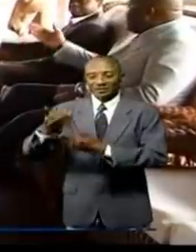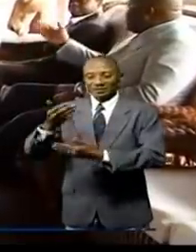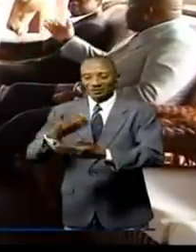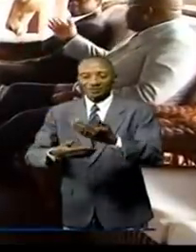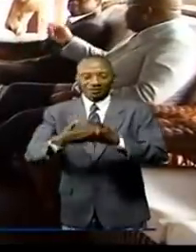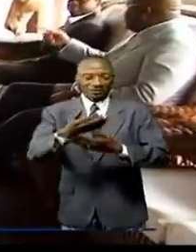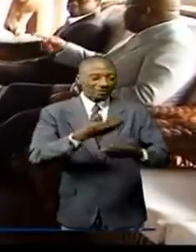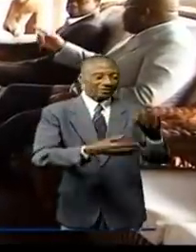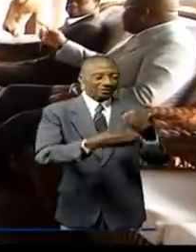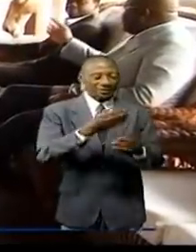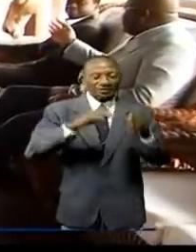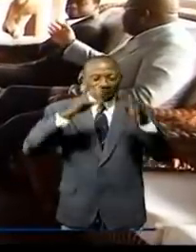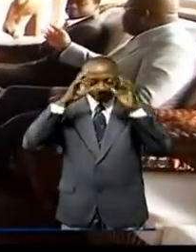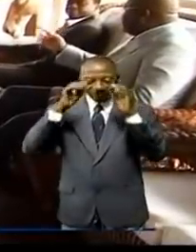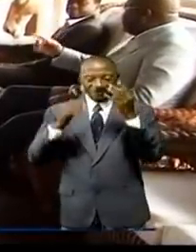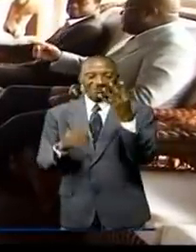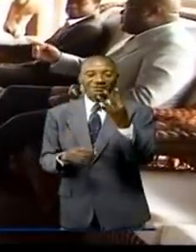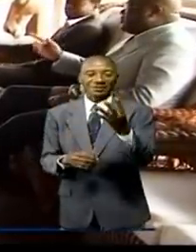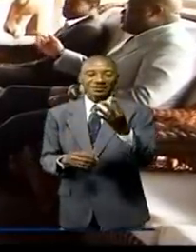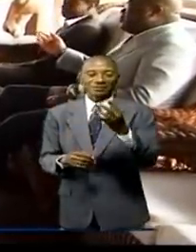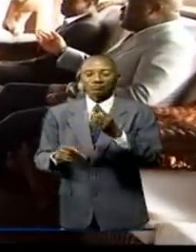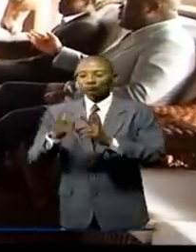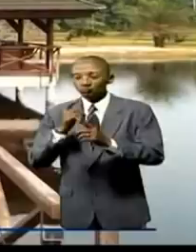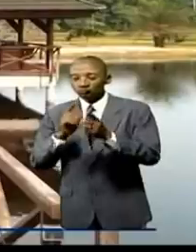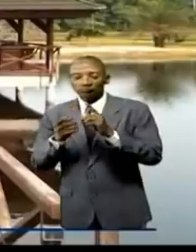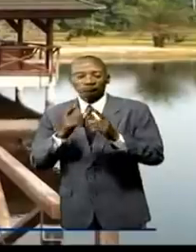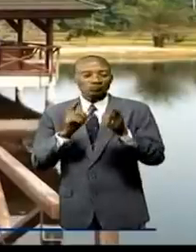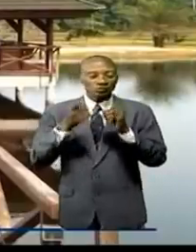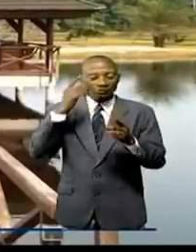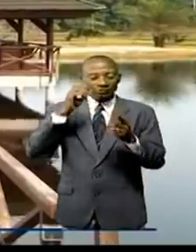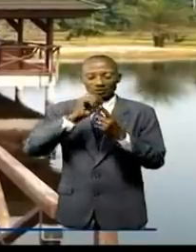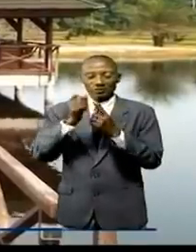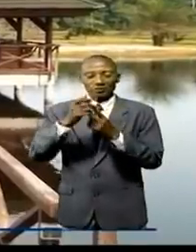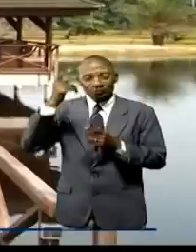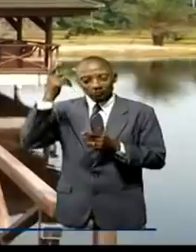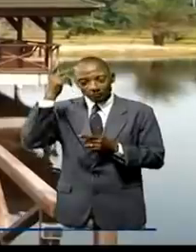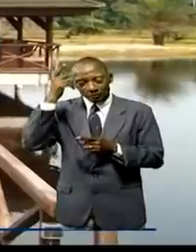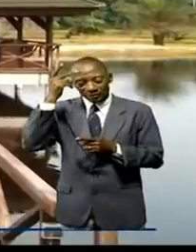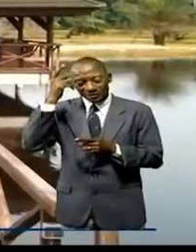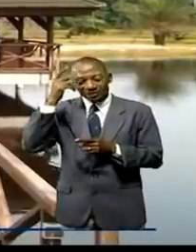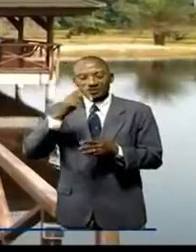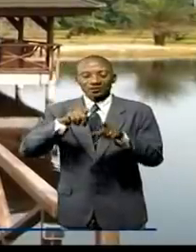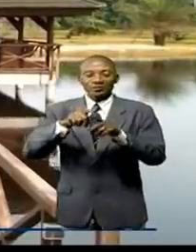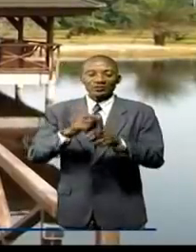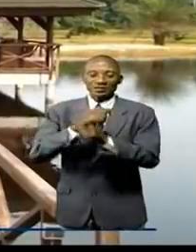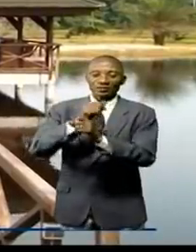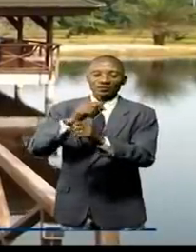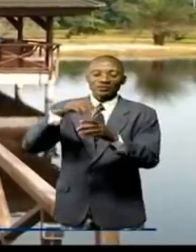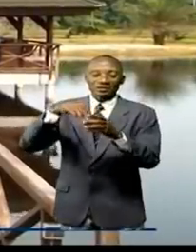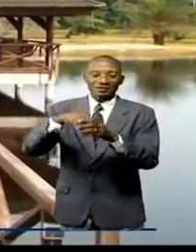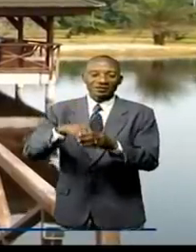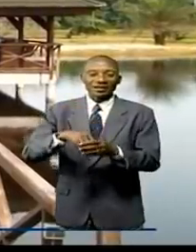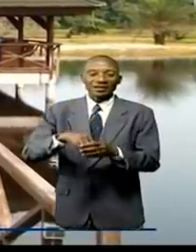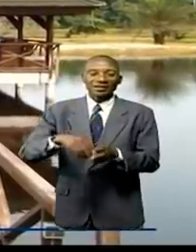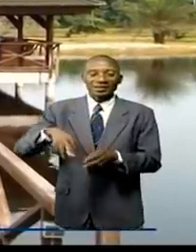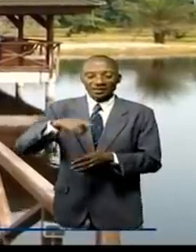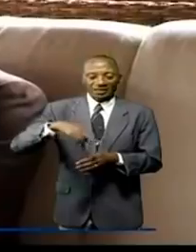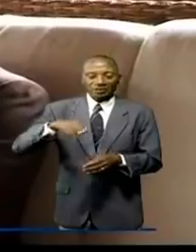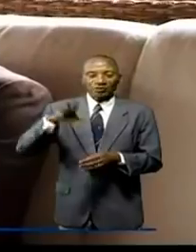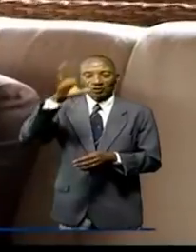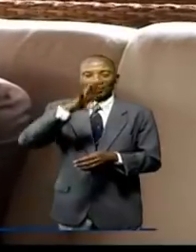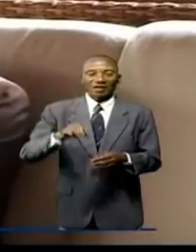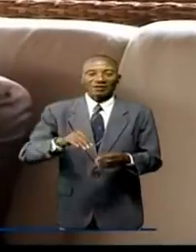quatre chefs d'État ont porté sur l'évolution de la situation politique et sécuritaire dans les régions des Grands Lacs d'Afrique centrale et de